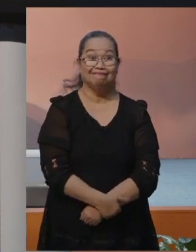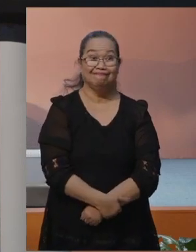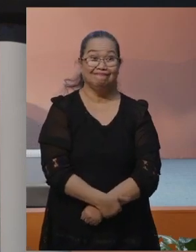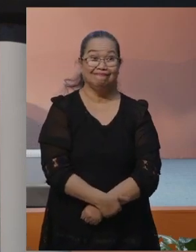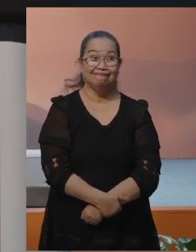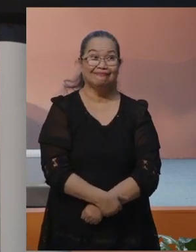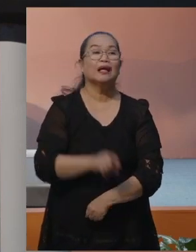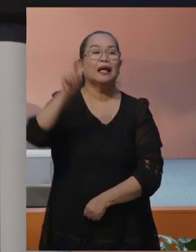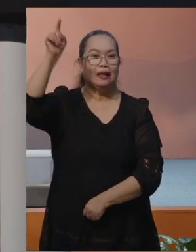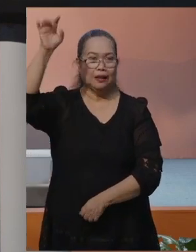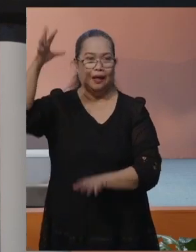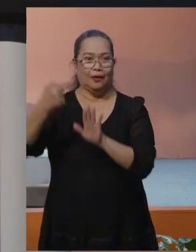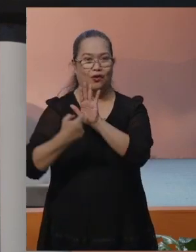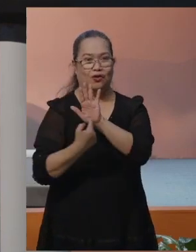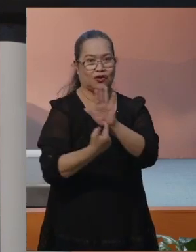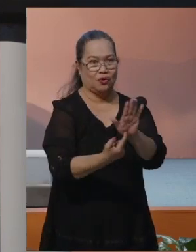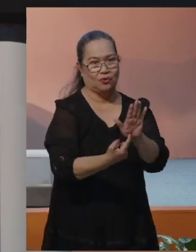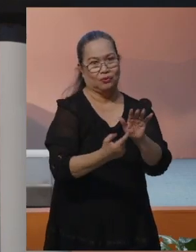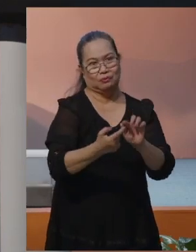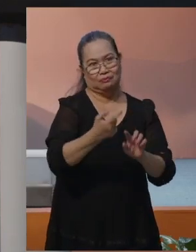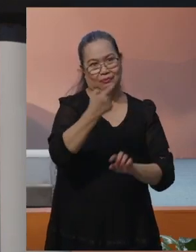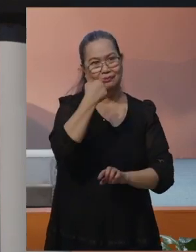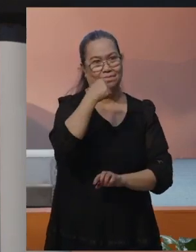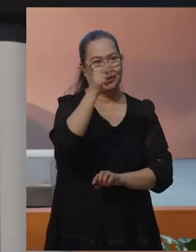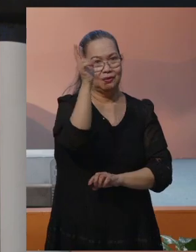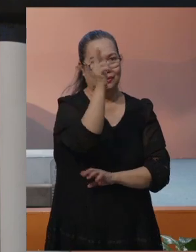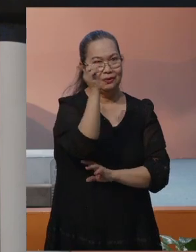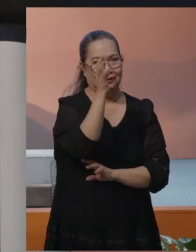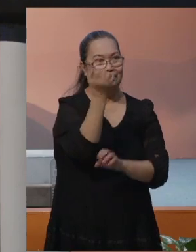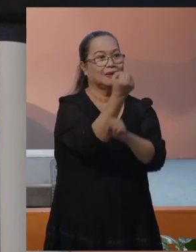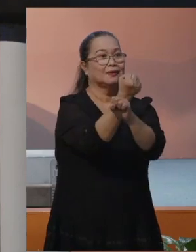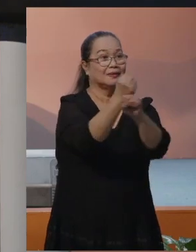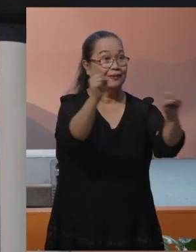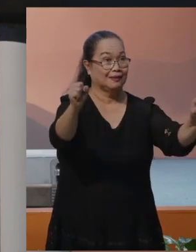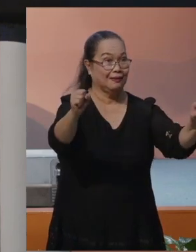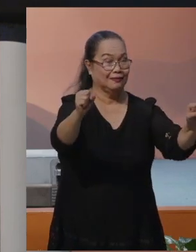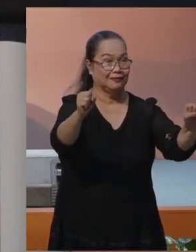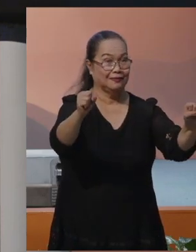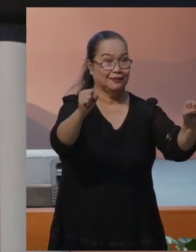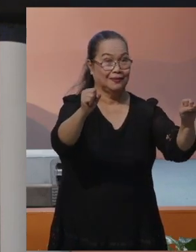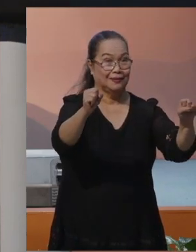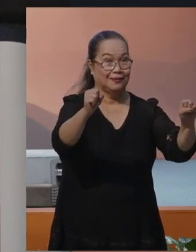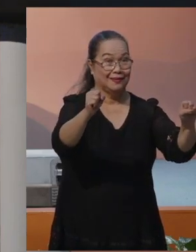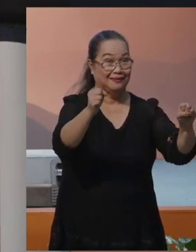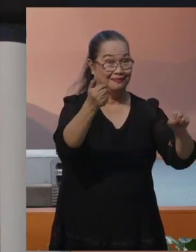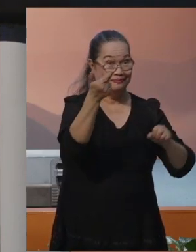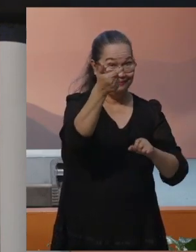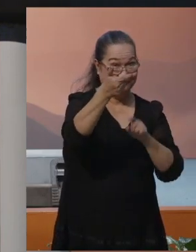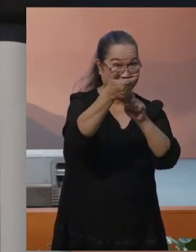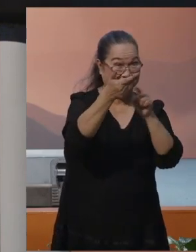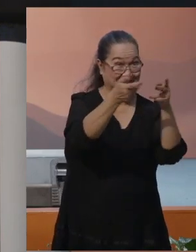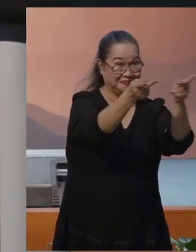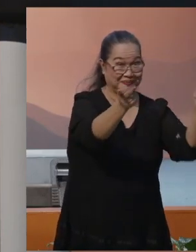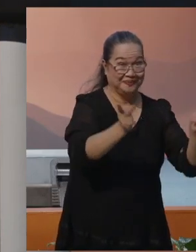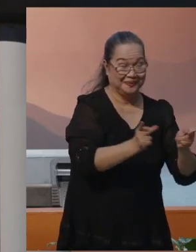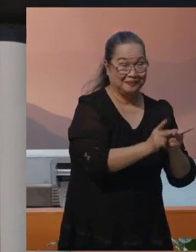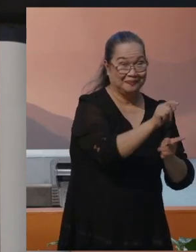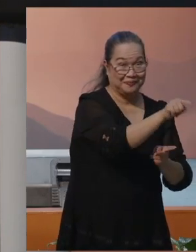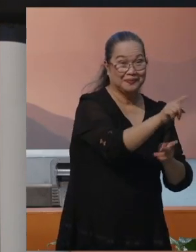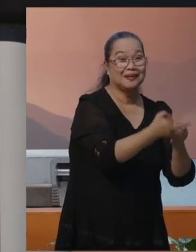Nagpamalas ang Diyos sa kanya. At siya ay niligtas. Naligtas din yung mga taga-Gibeon, di ba? Kahit na sila'y